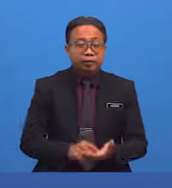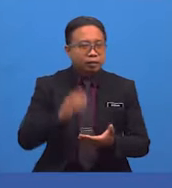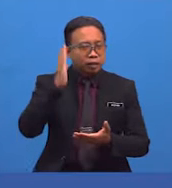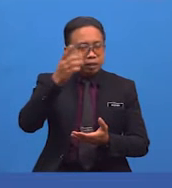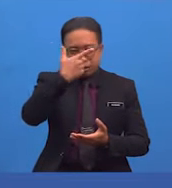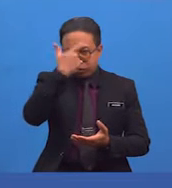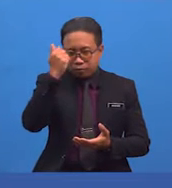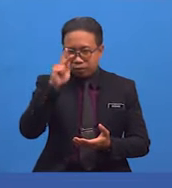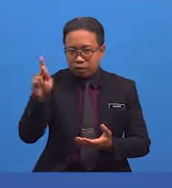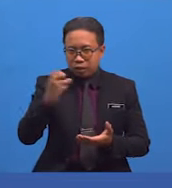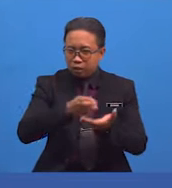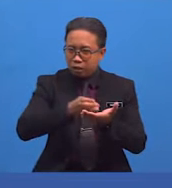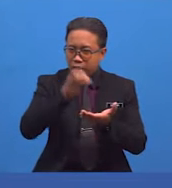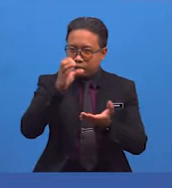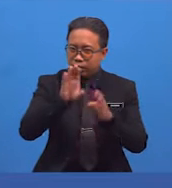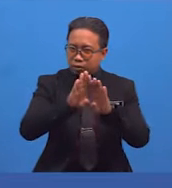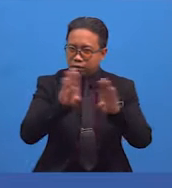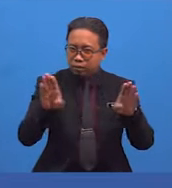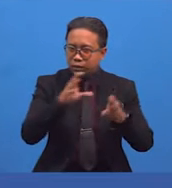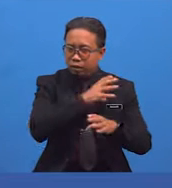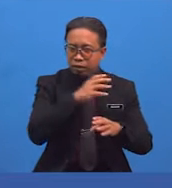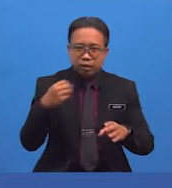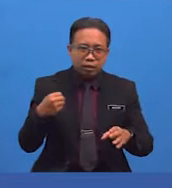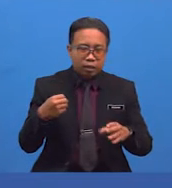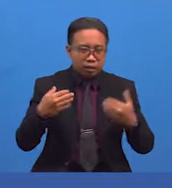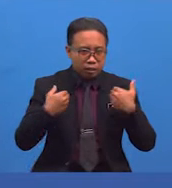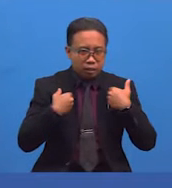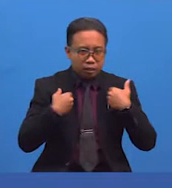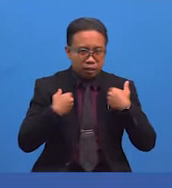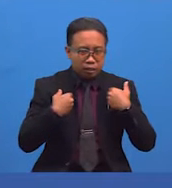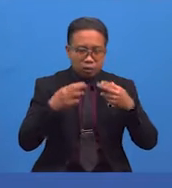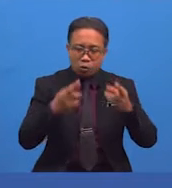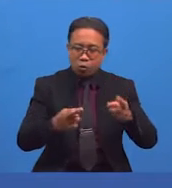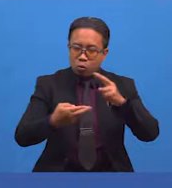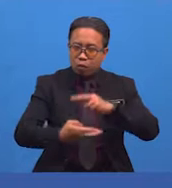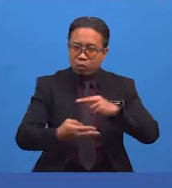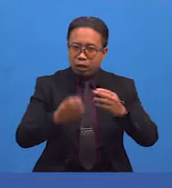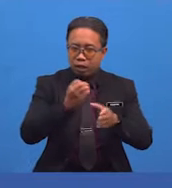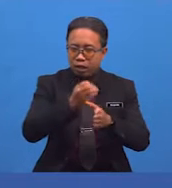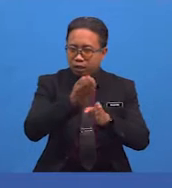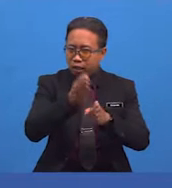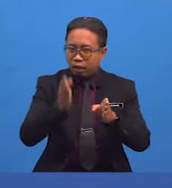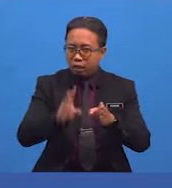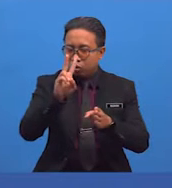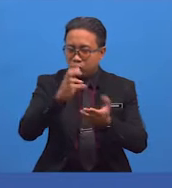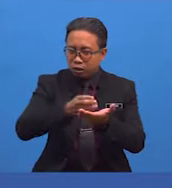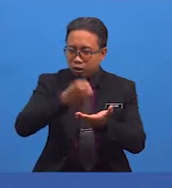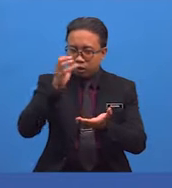akan menyebabkan gelas itu mengembang dan mewujudkan ruang antara dua gelas